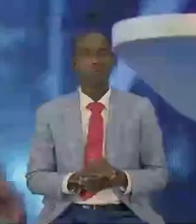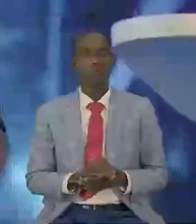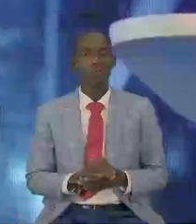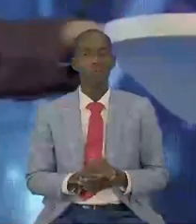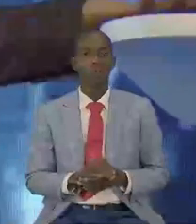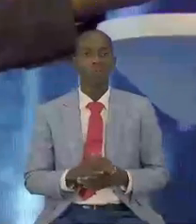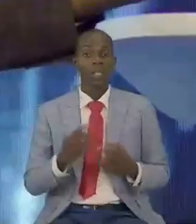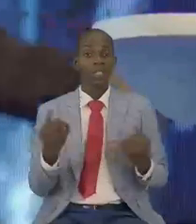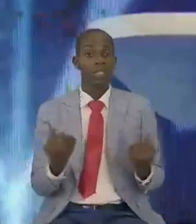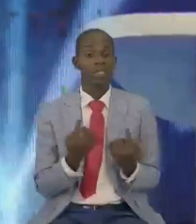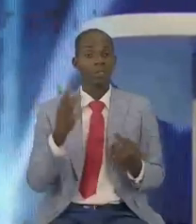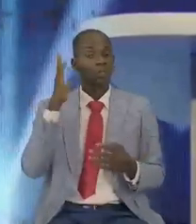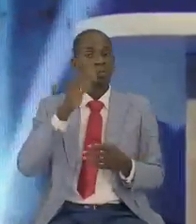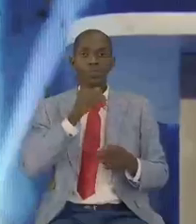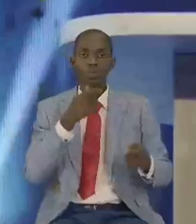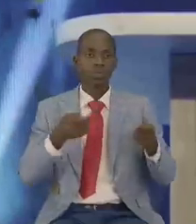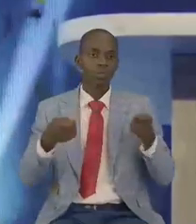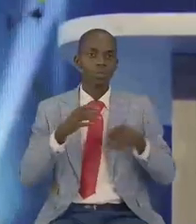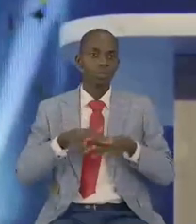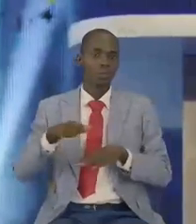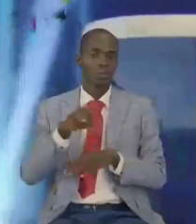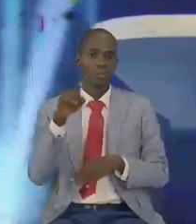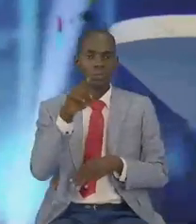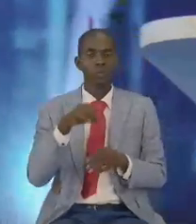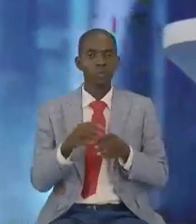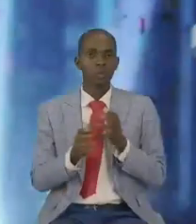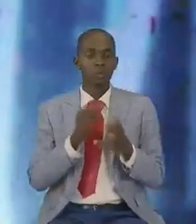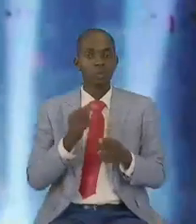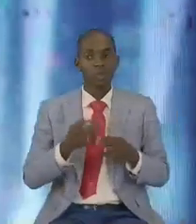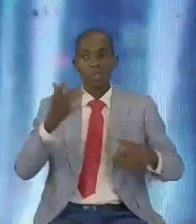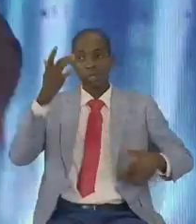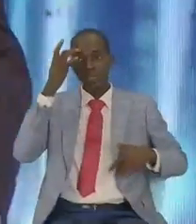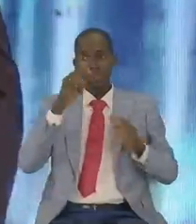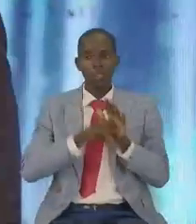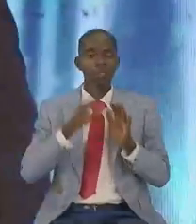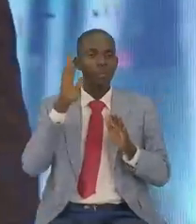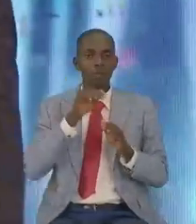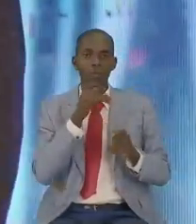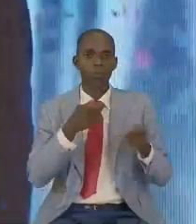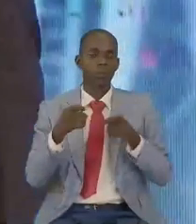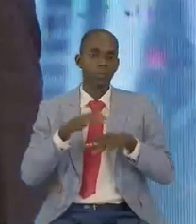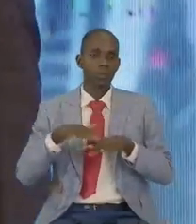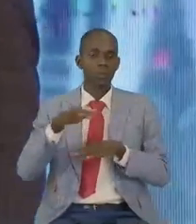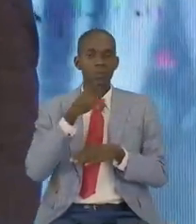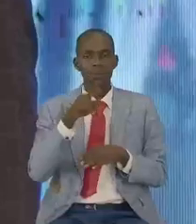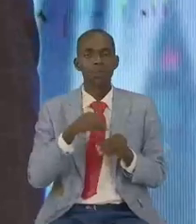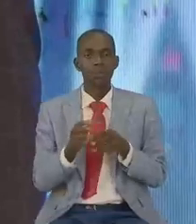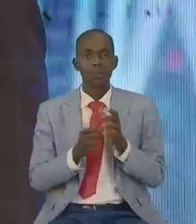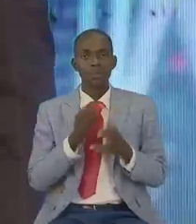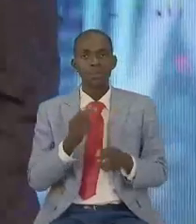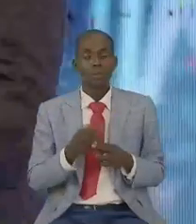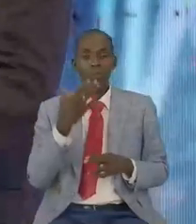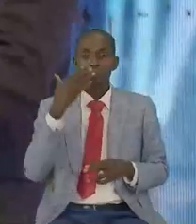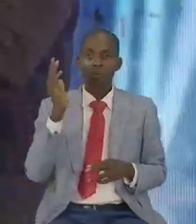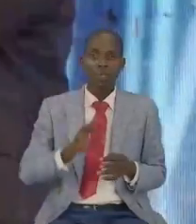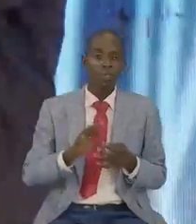Le péché ne régnera pas sur toi. La maladie ne régnera pas sur toi. Les mauvais